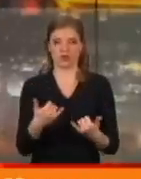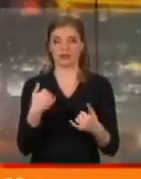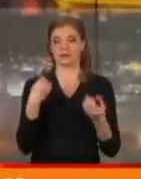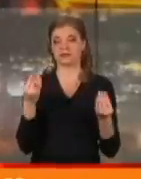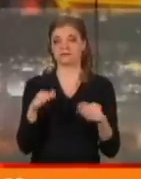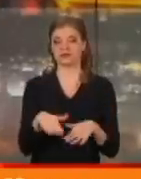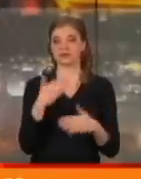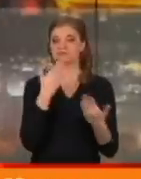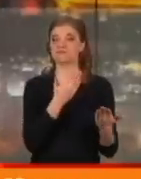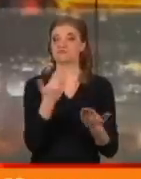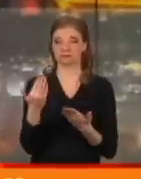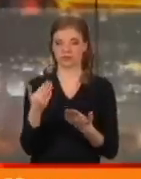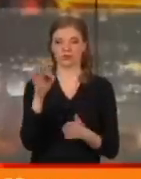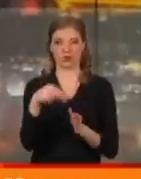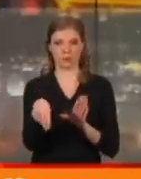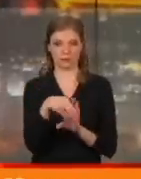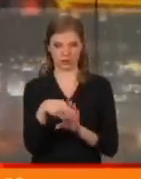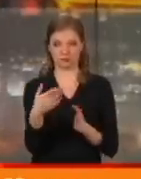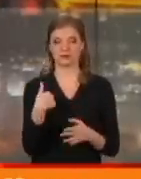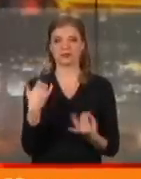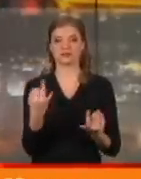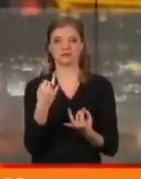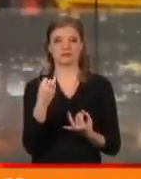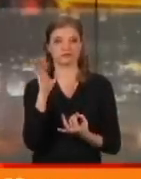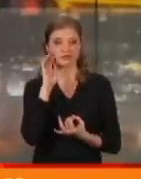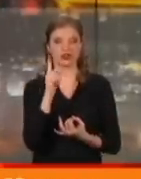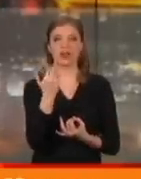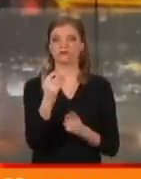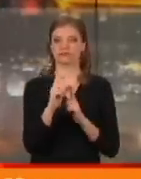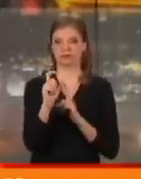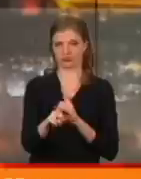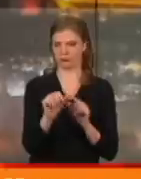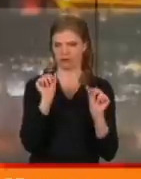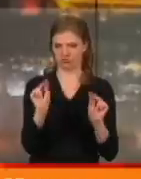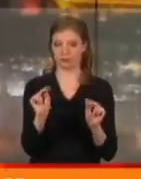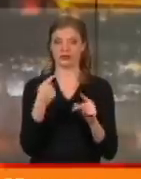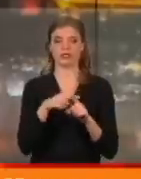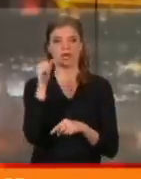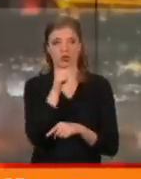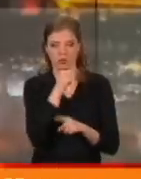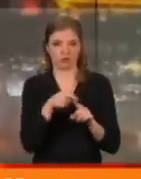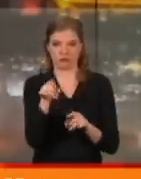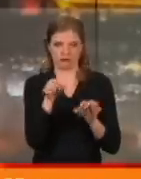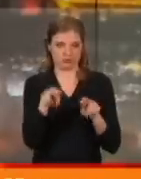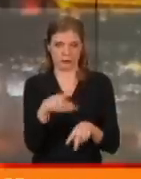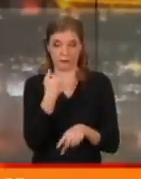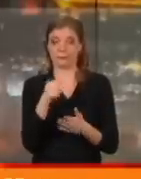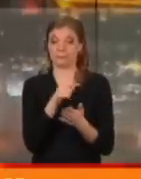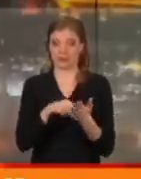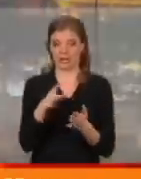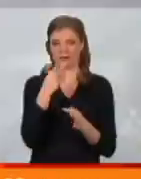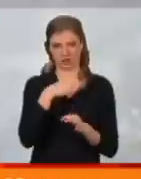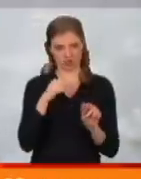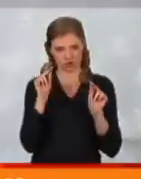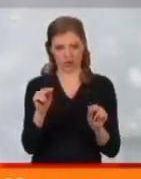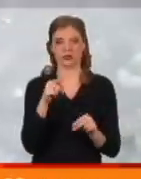телепорталі ми говоримо про підкуп виборців, і ми дуже хочемо, щоб ви відповіли якнайвідвертіше. Це анонімно, тож вам нічого не загрожує. А питання таке. Скажіть